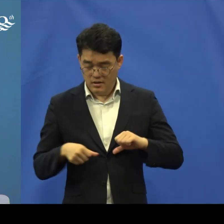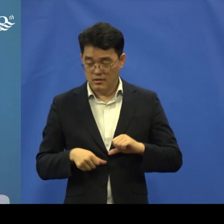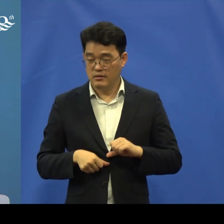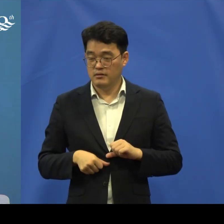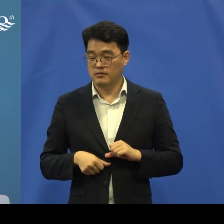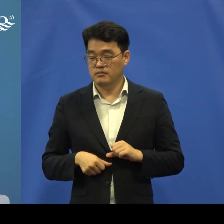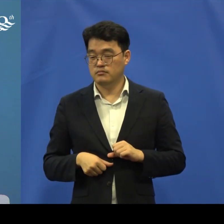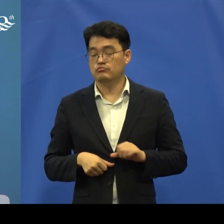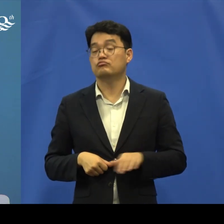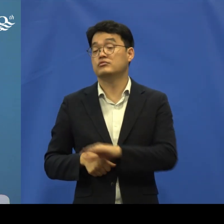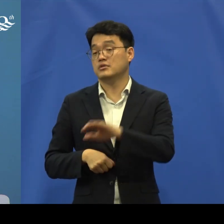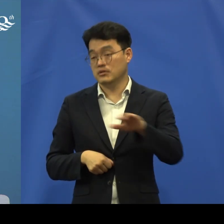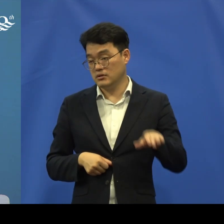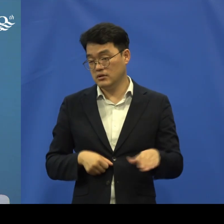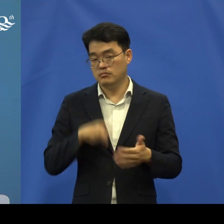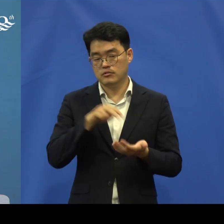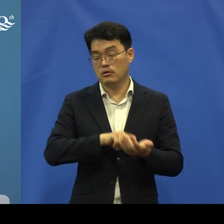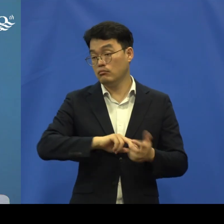두고 싶을,